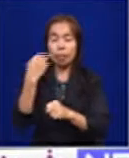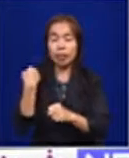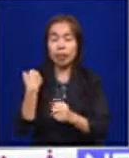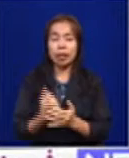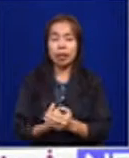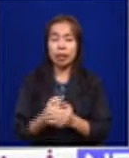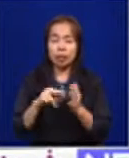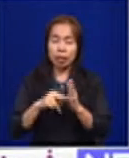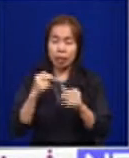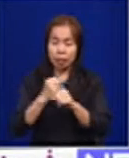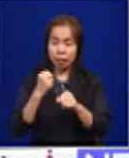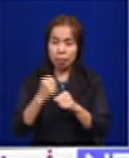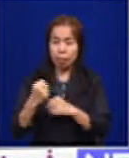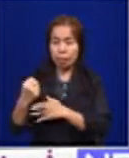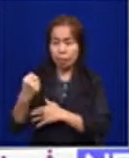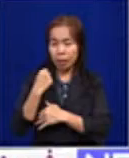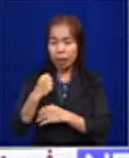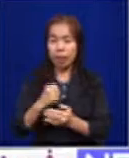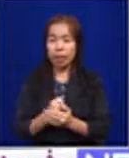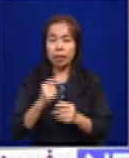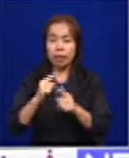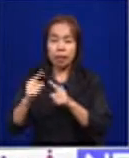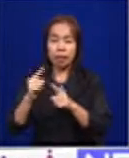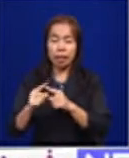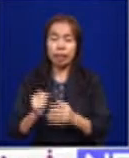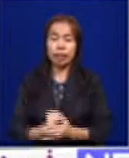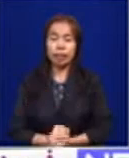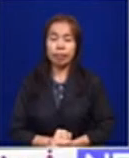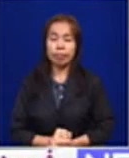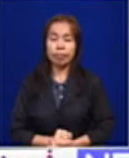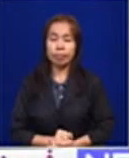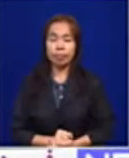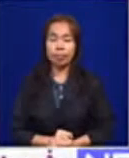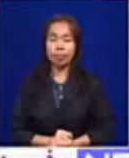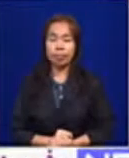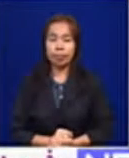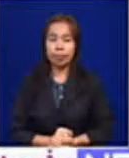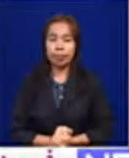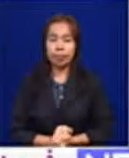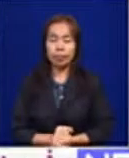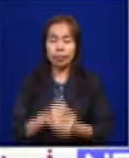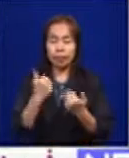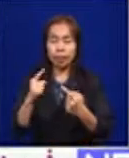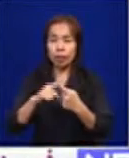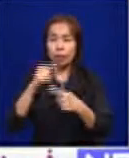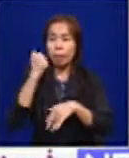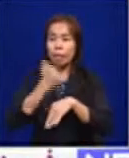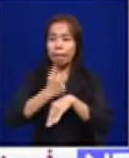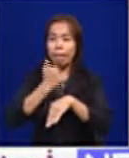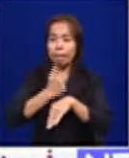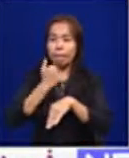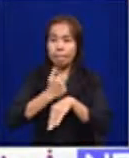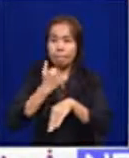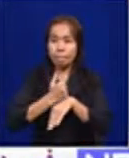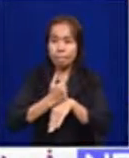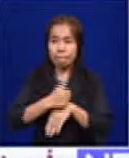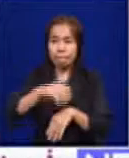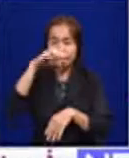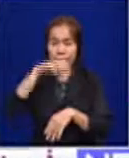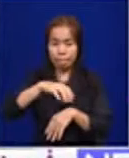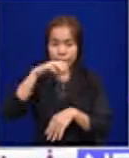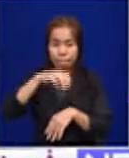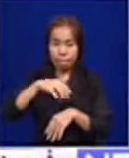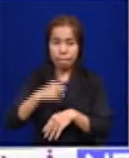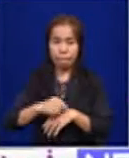งเดินหน้ากระจายอำนาจให้กับกองทุนทั่วประเทศด้วยค่ะในเรื่องนี้นะคะทางด้านของพลตรีสรรเสริญแก้วกำเนิดโฆษกประจำสำนักนายกรัฐม